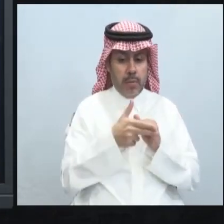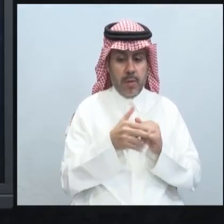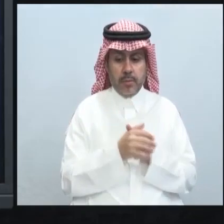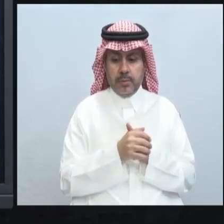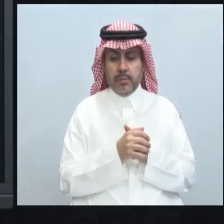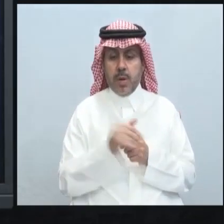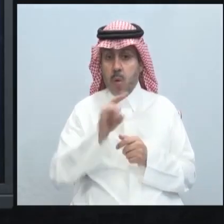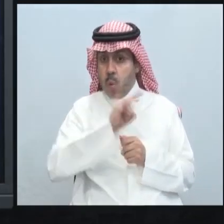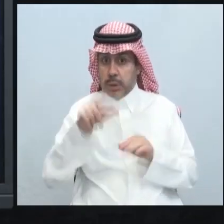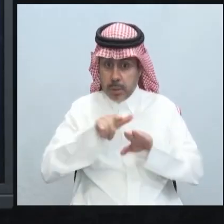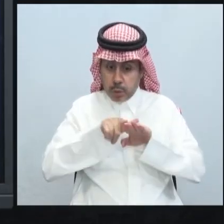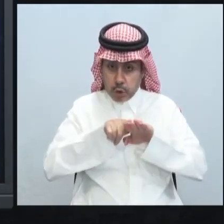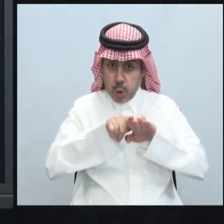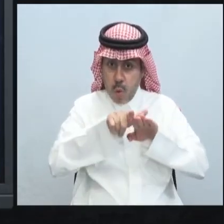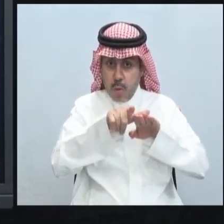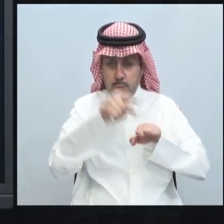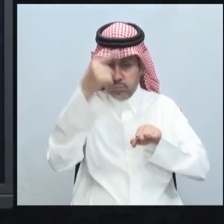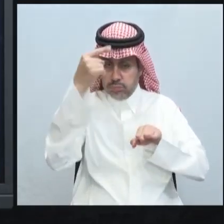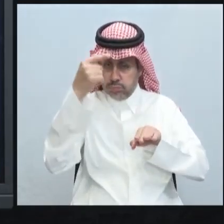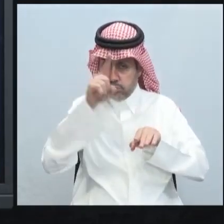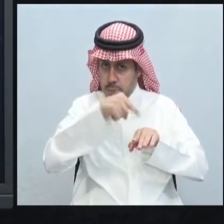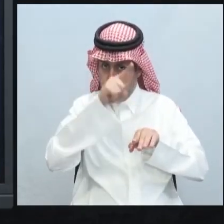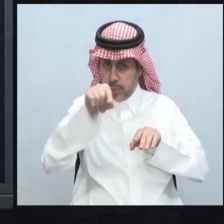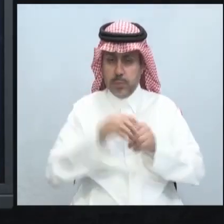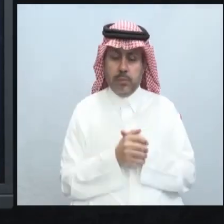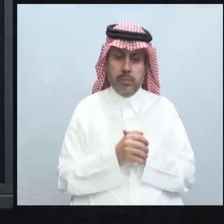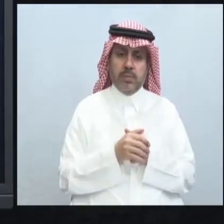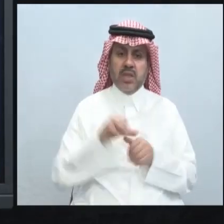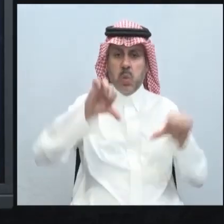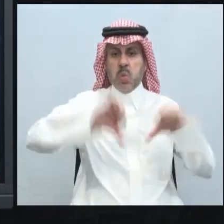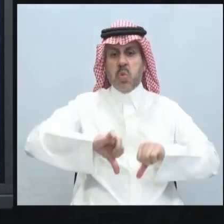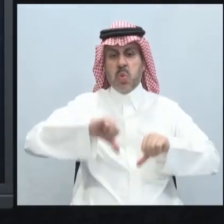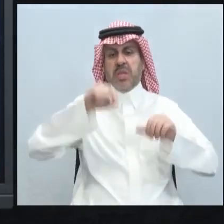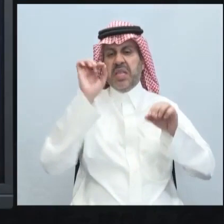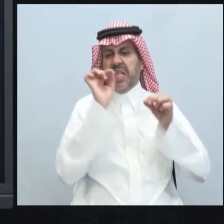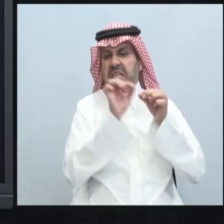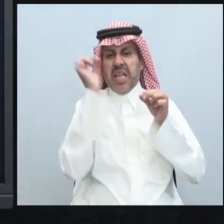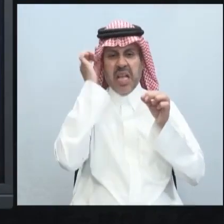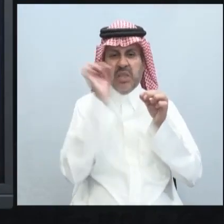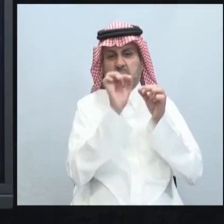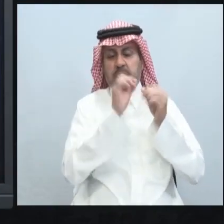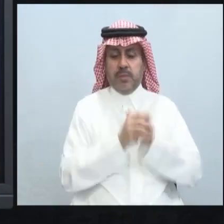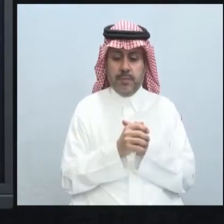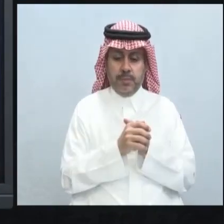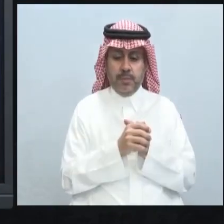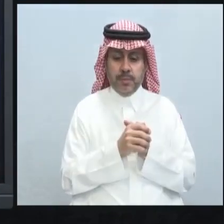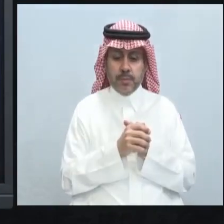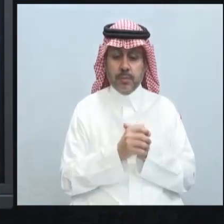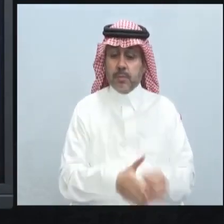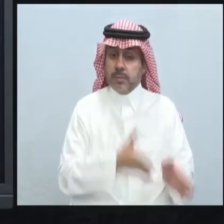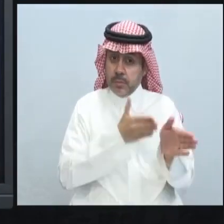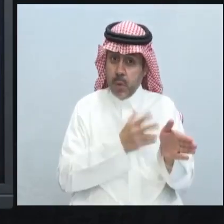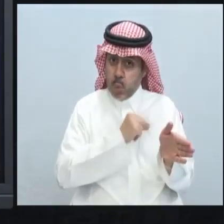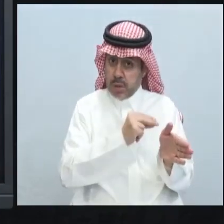وعدم اطالتها فنحرص على ماذا يا ابنائي هذه النظافه ونقتني